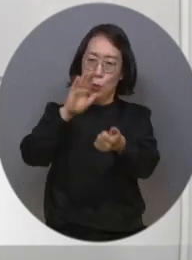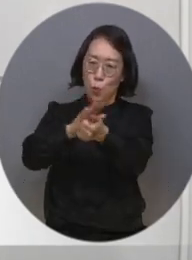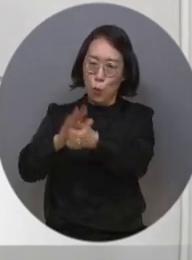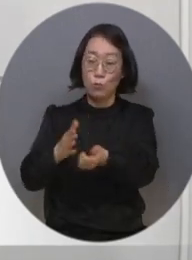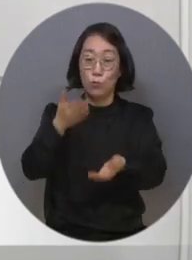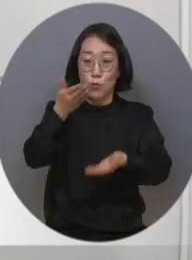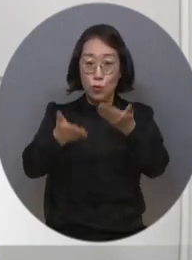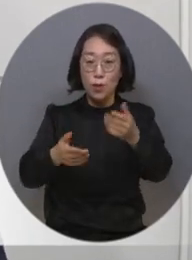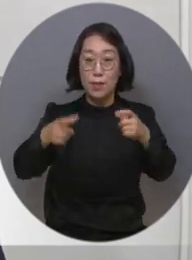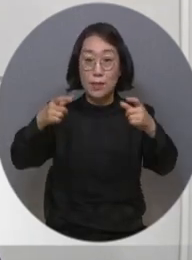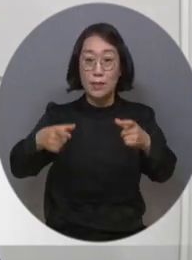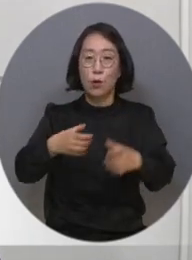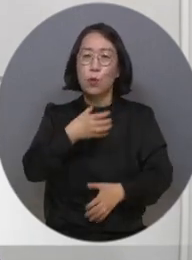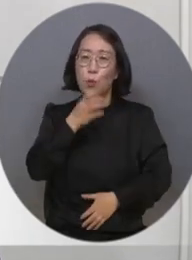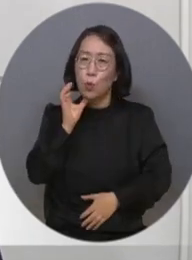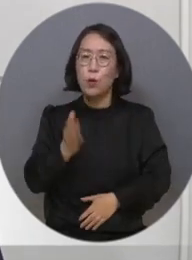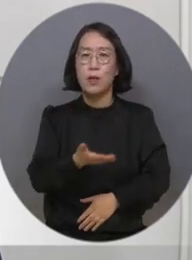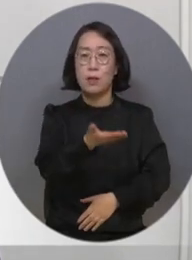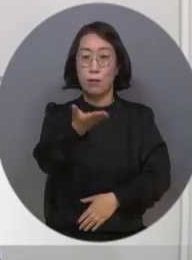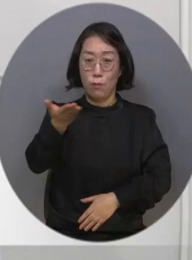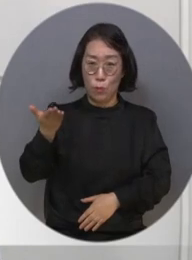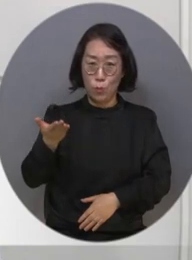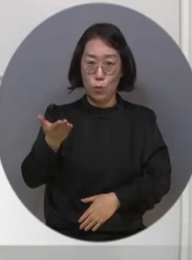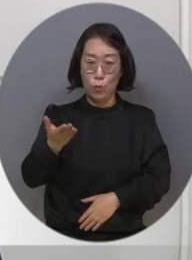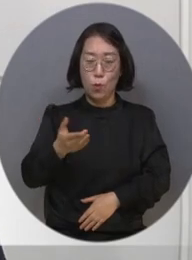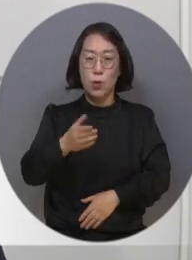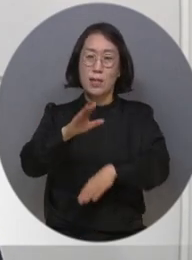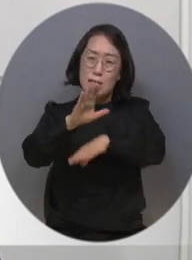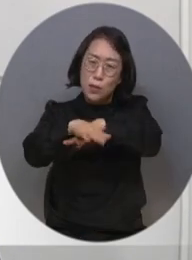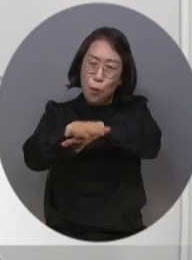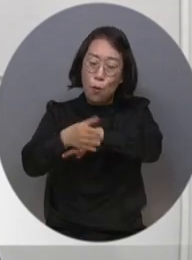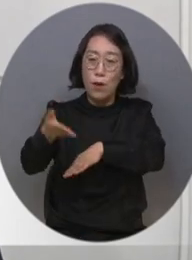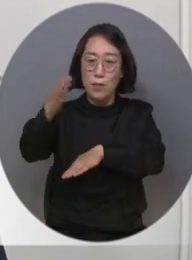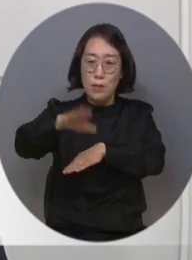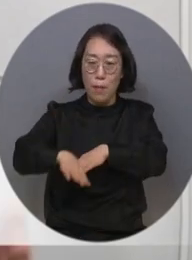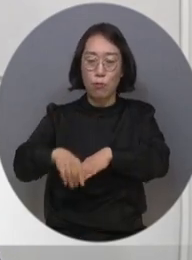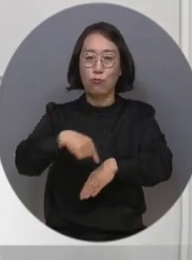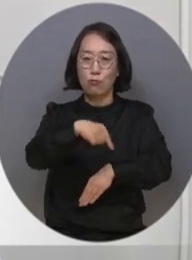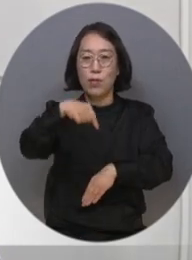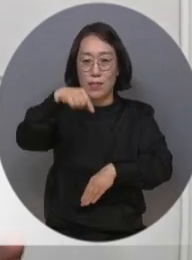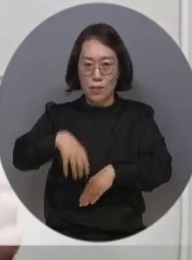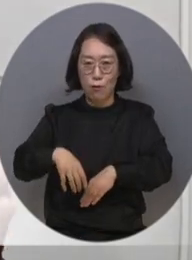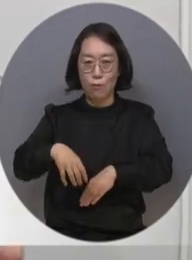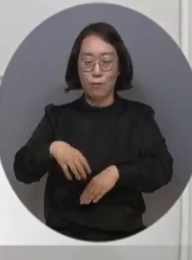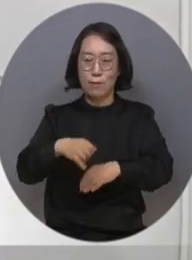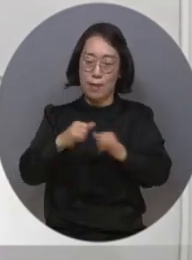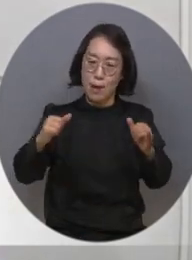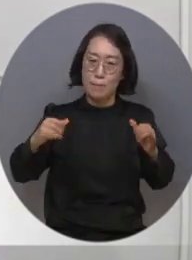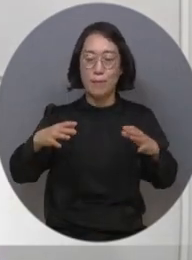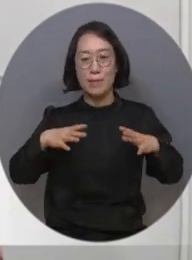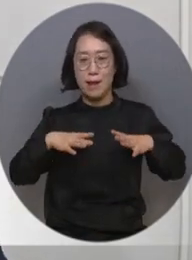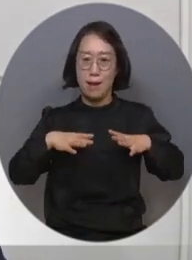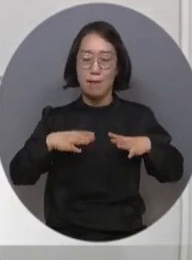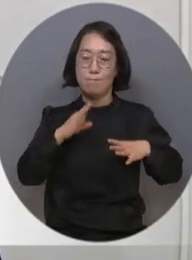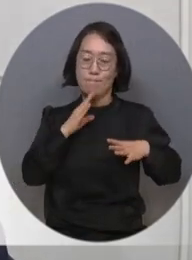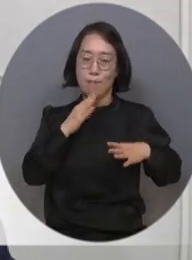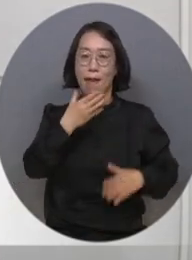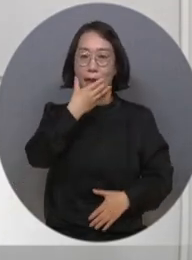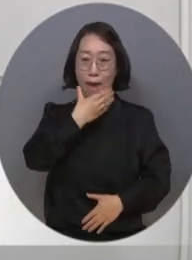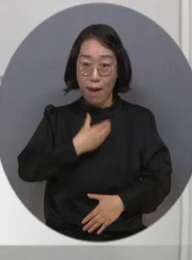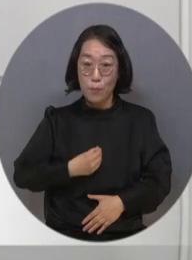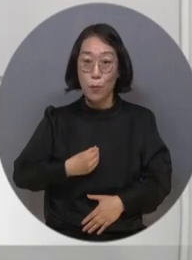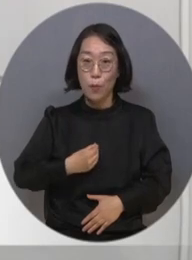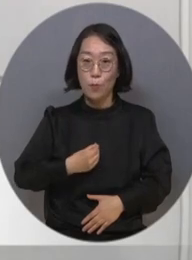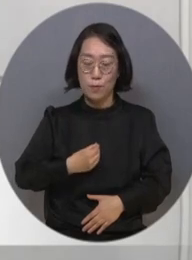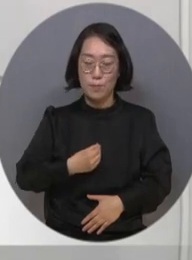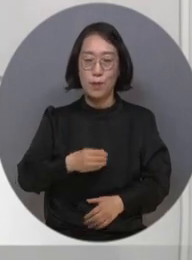만들어서 지역 어르신들이 농산 어촌 지역에 살더라도 전남 도민님이 자랑스럽고 전남 도민님이 행복한